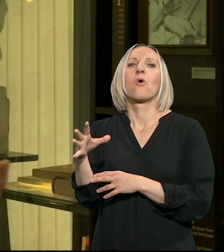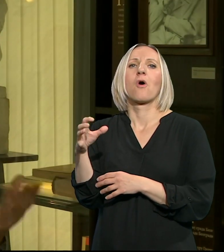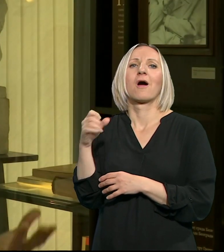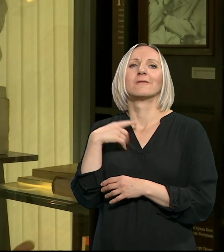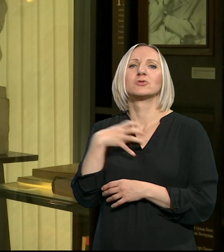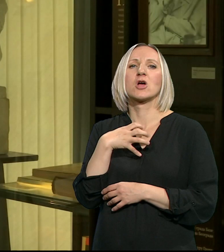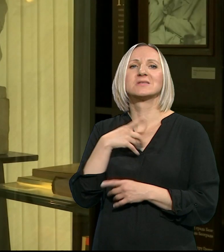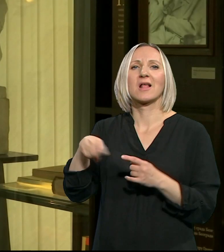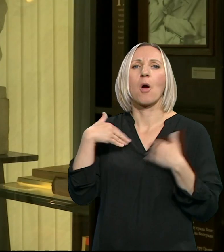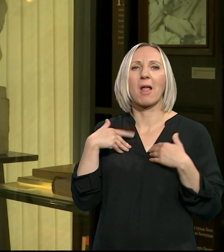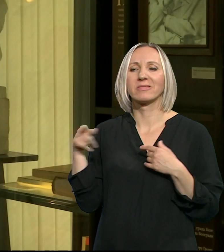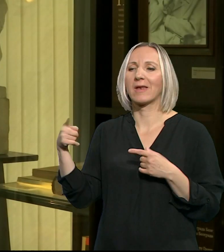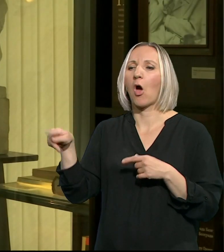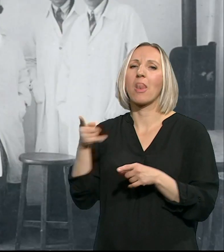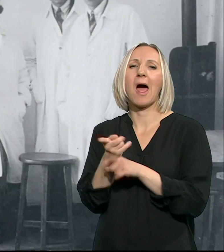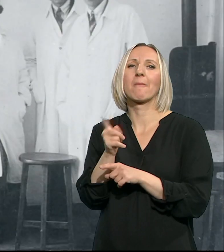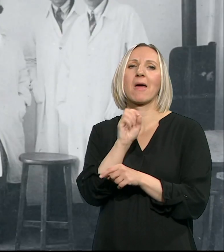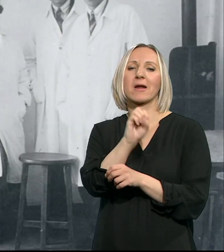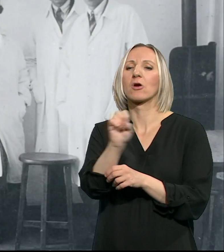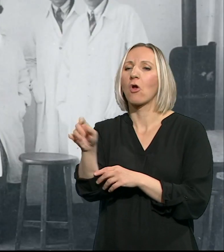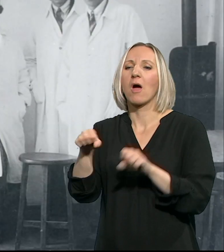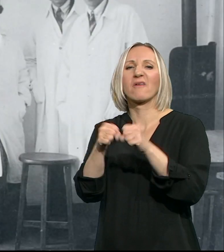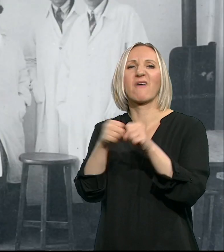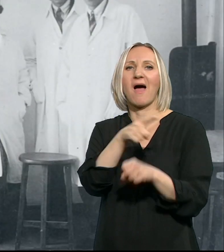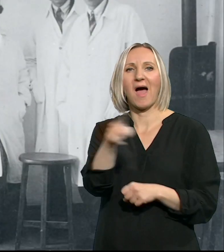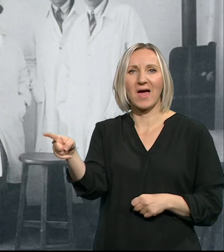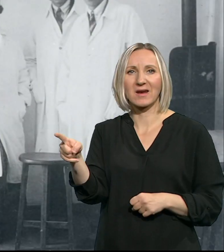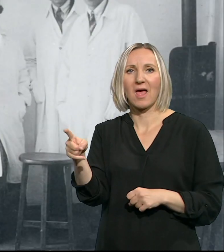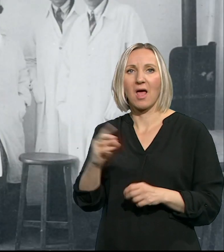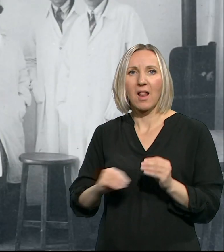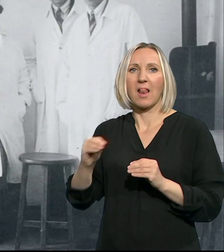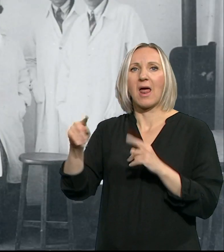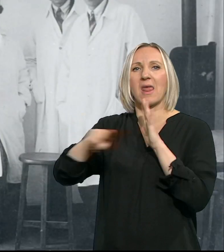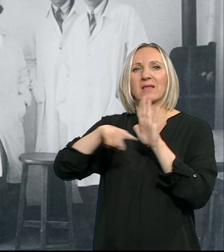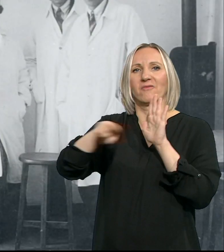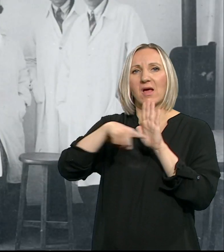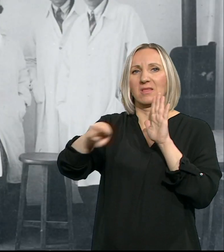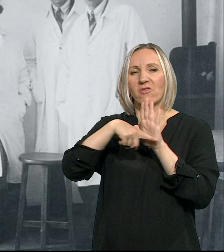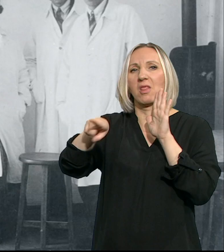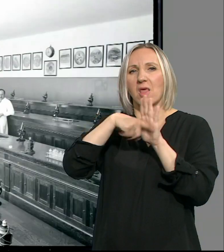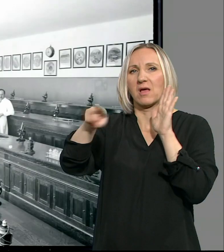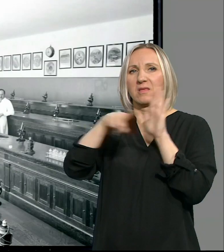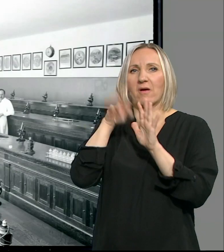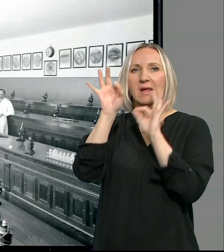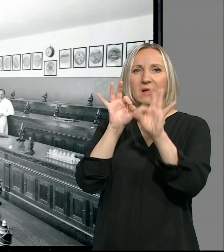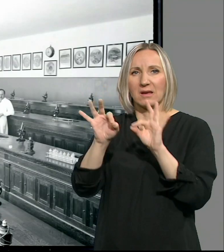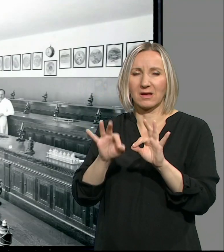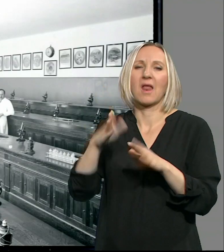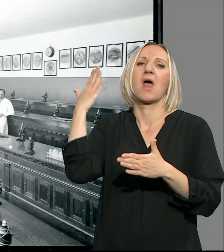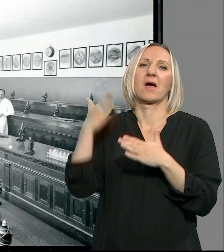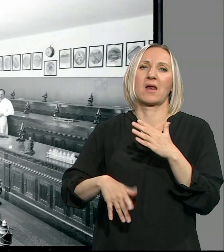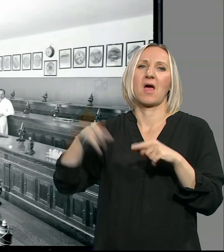možda čak i kvare i slično. I kada se nakupilo dovoljno takvih, da kažem, opaski, onda su oni